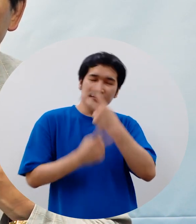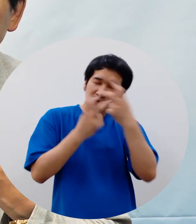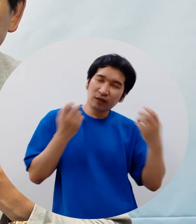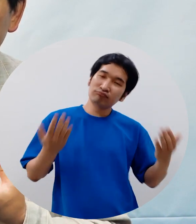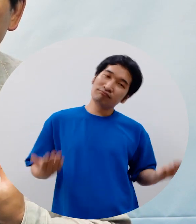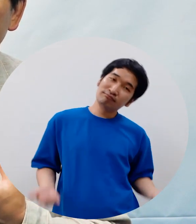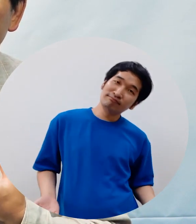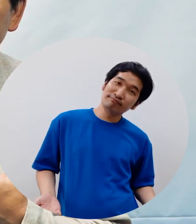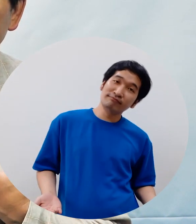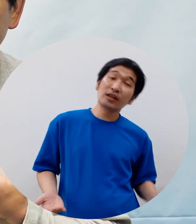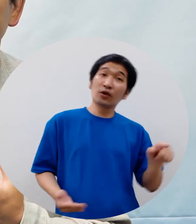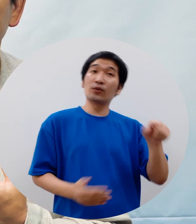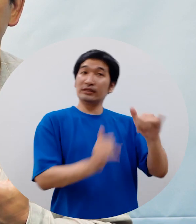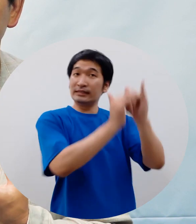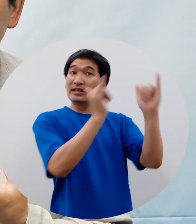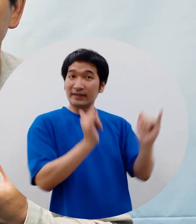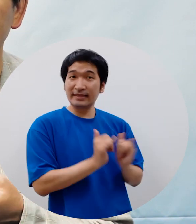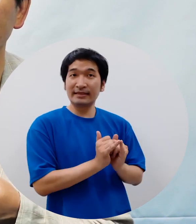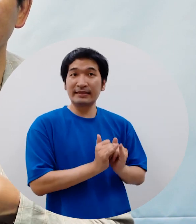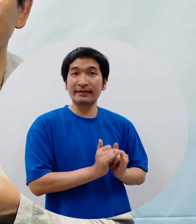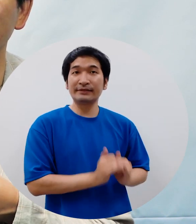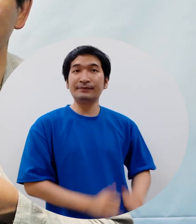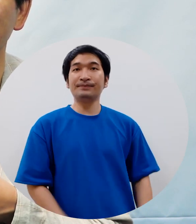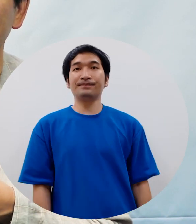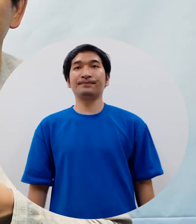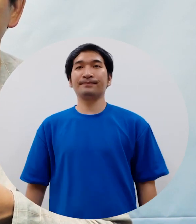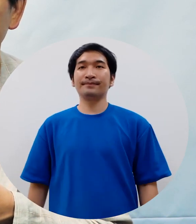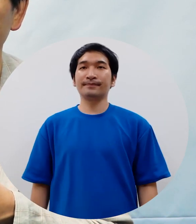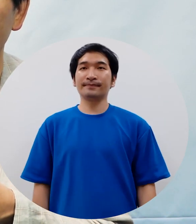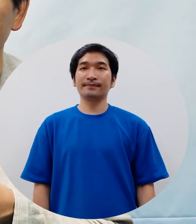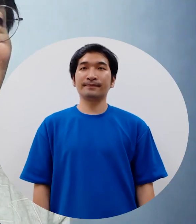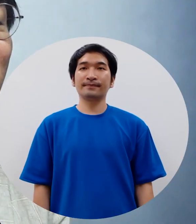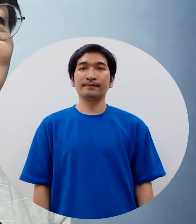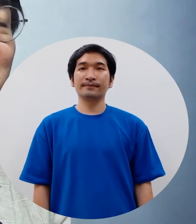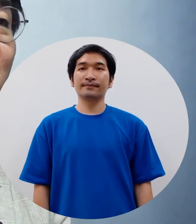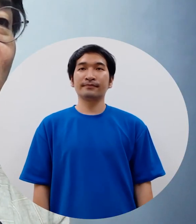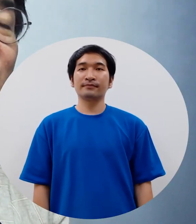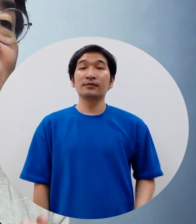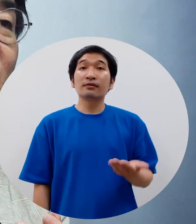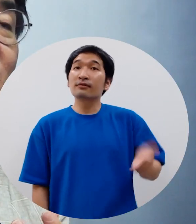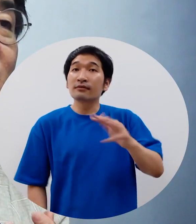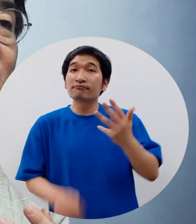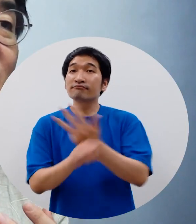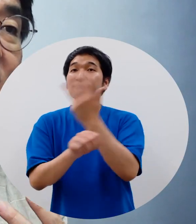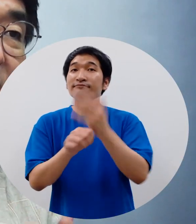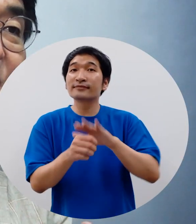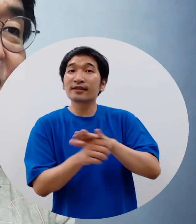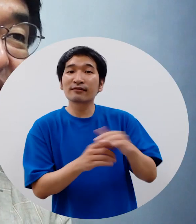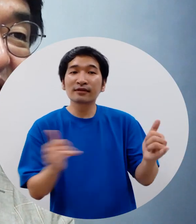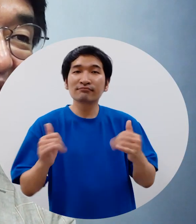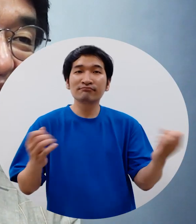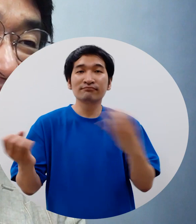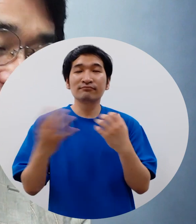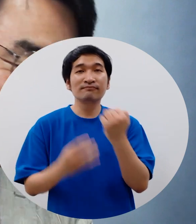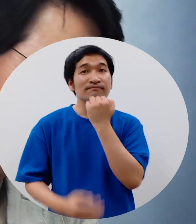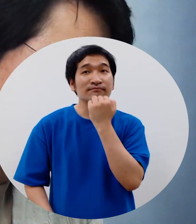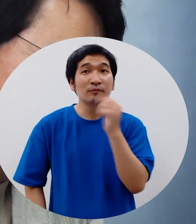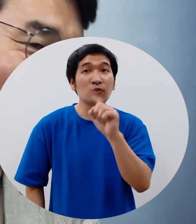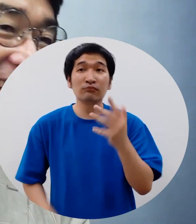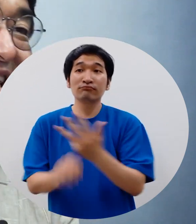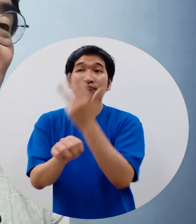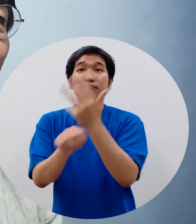사랑하고 자고 쉴 수 있는 그런 사회. 근데 이 8시간을 사랑하고 해서